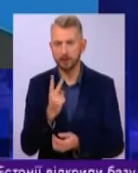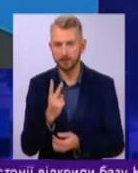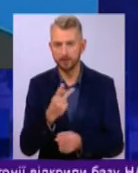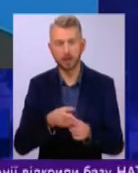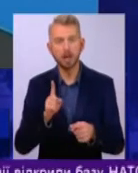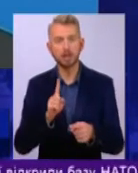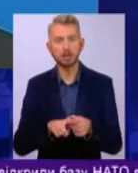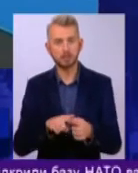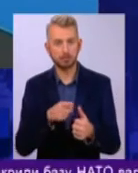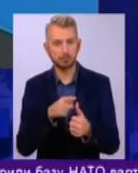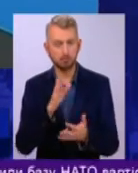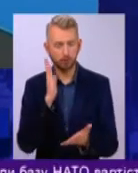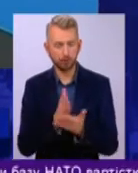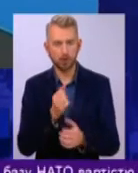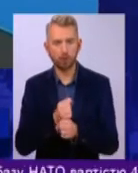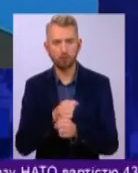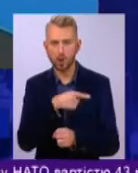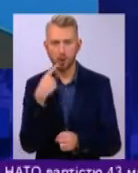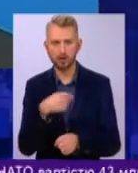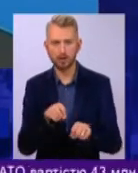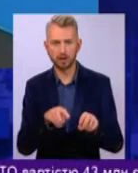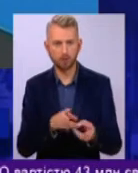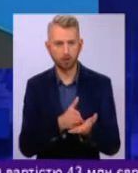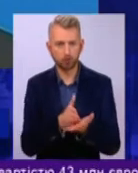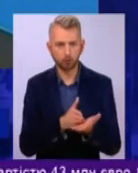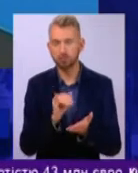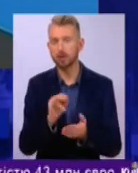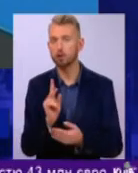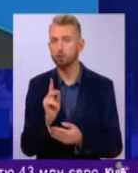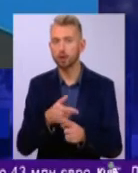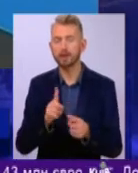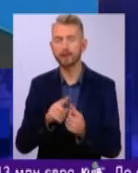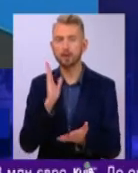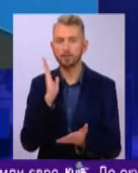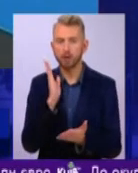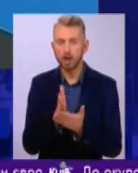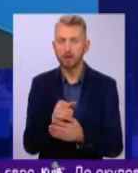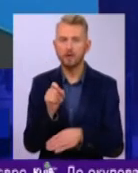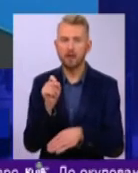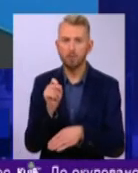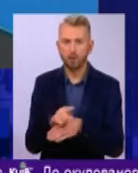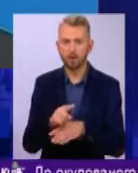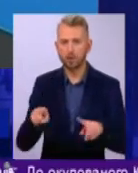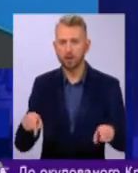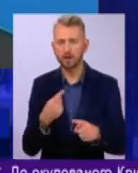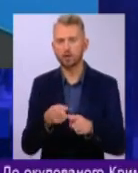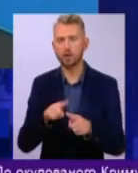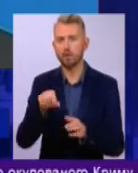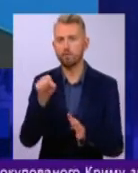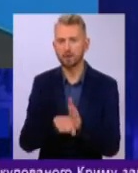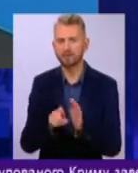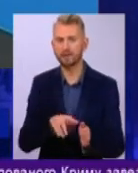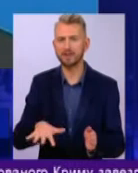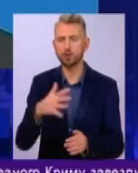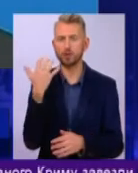Це безпосередня робота російських спецслужб. І друге, це безпосереднє замовлення і організація цього вбивства з